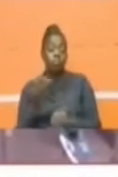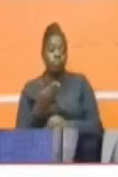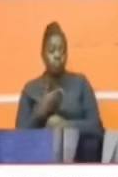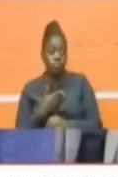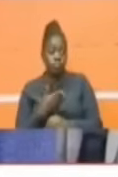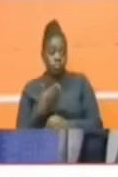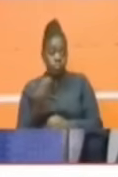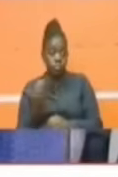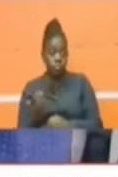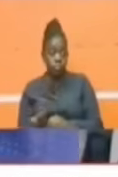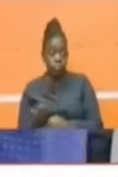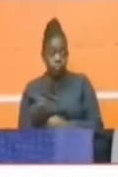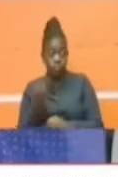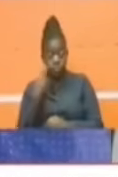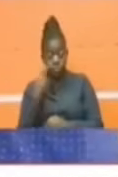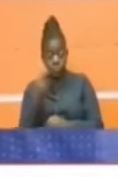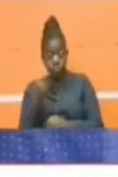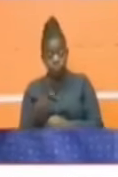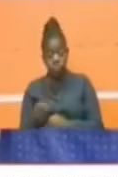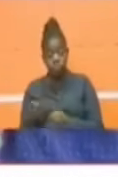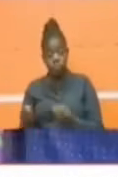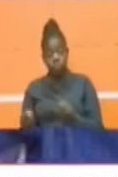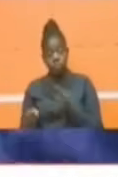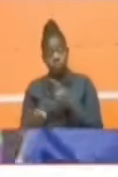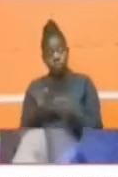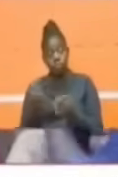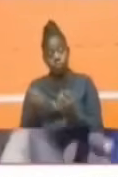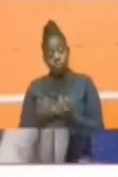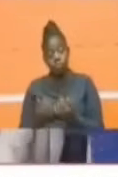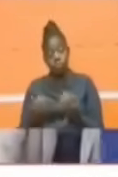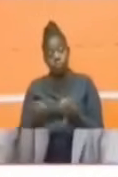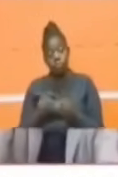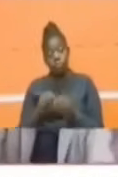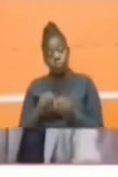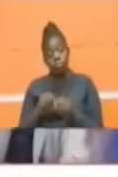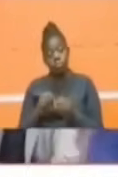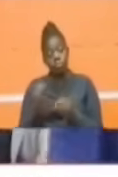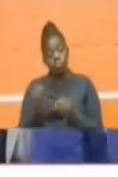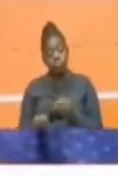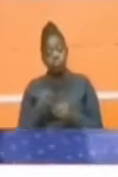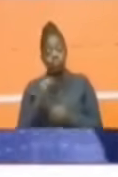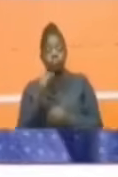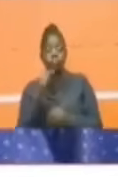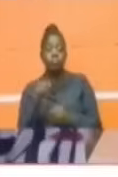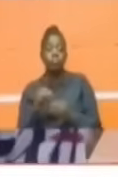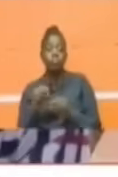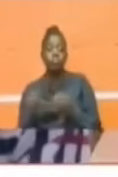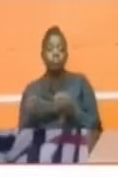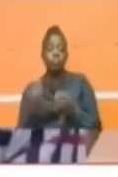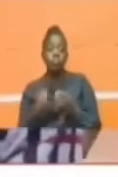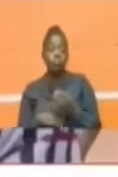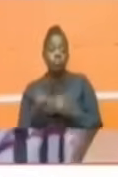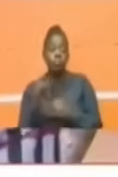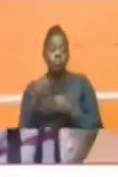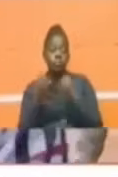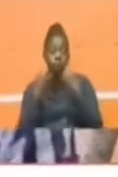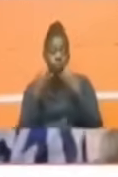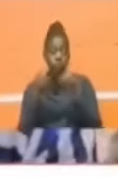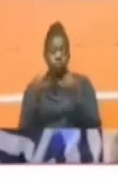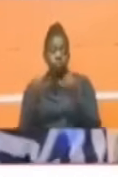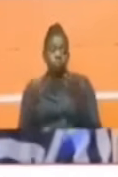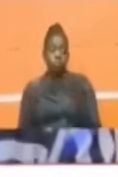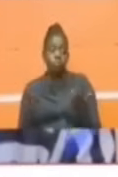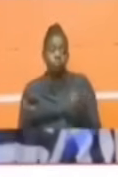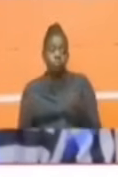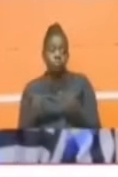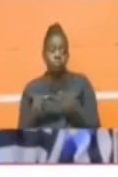jenda bamu wawula luba agamba ati hata kumuka mwana na umu zukulu nga mutawani we wawamulu weza ilanu yato se kutegeza nga